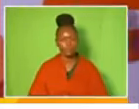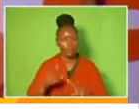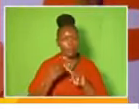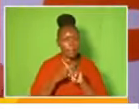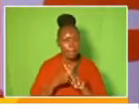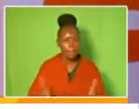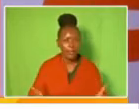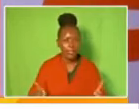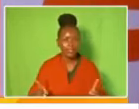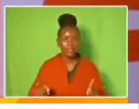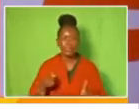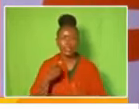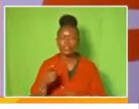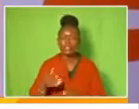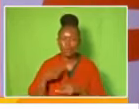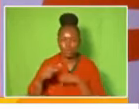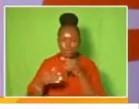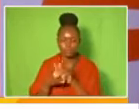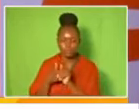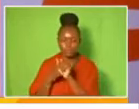Lakini bwana Mwinyi akaongoza